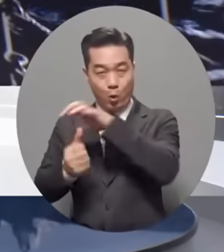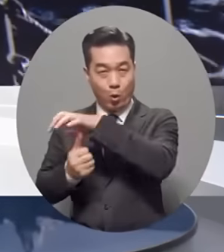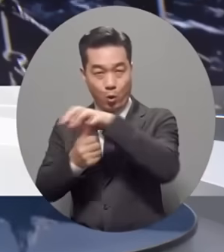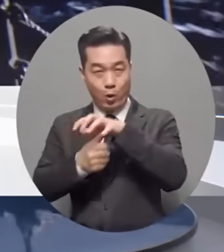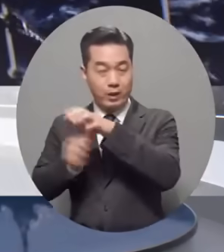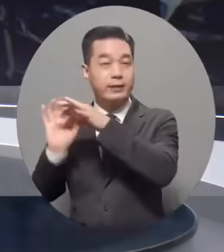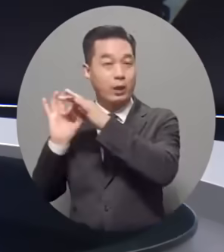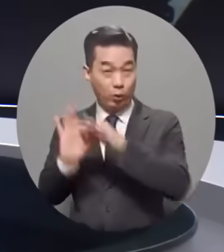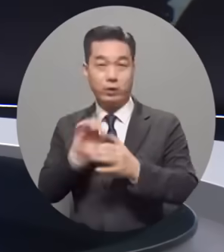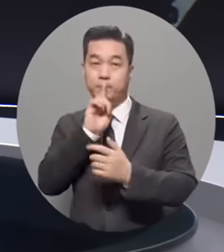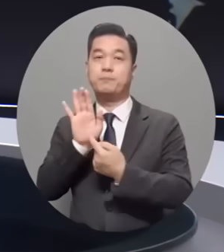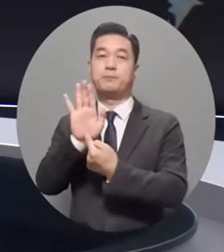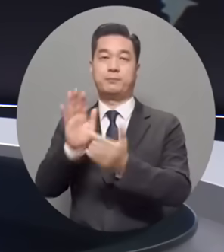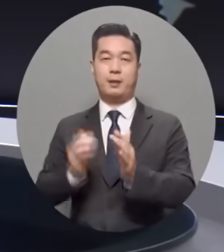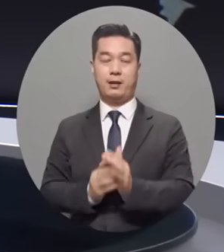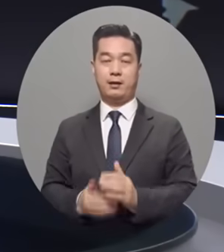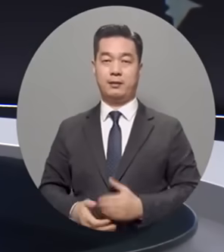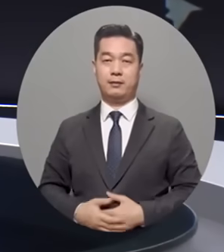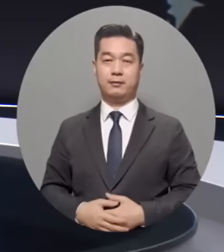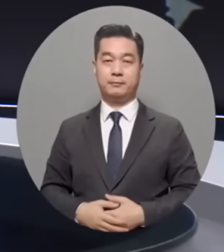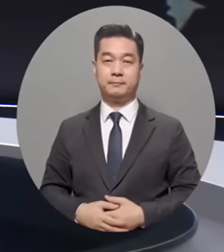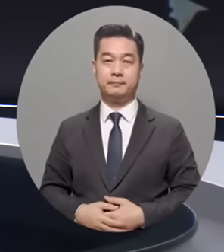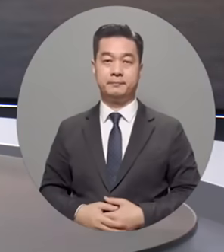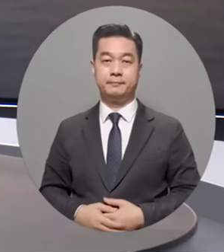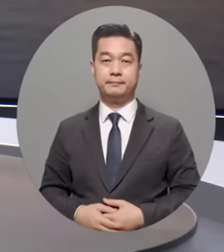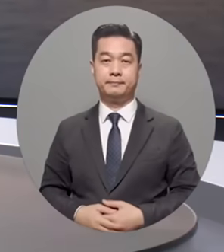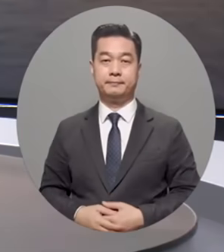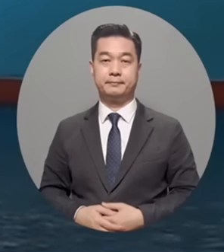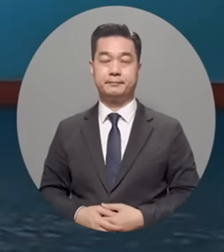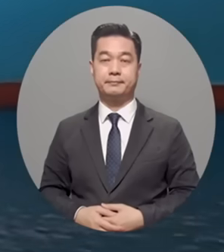소식은 뉴욕에서 강나림 특파원이 전하겠습니다.